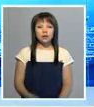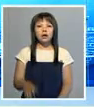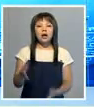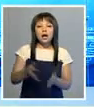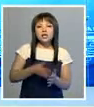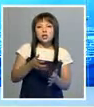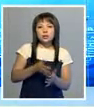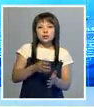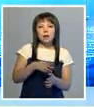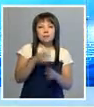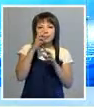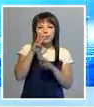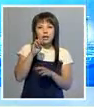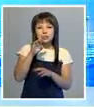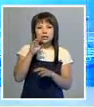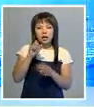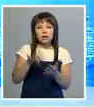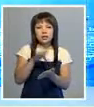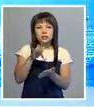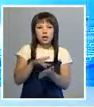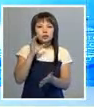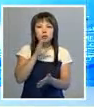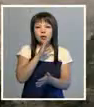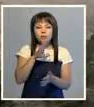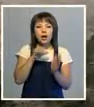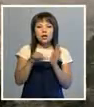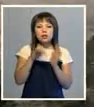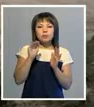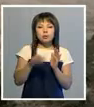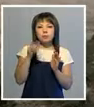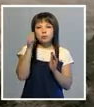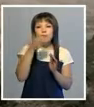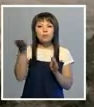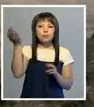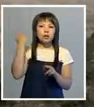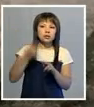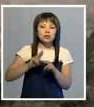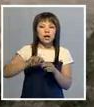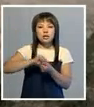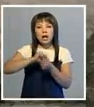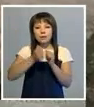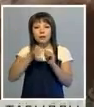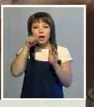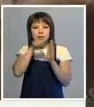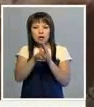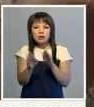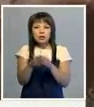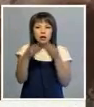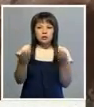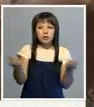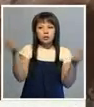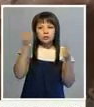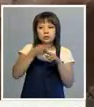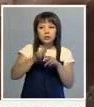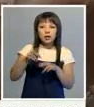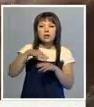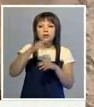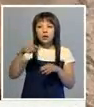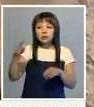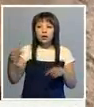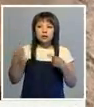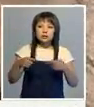Археологтар Мексиканың солтүстігінен 6000 жыл бұрын тасқа қашалған суреттер тапты. Онда толқын сызықтары мен шеңберлер және бұғылардың іздері